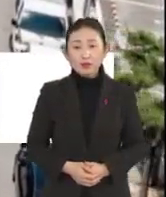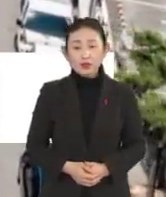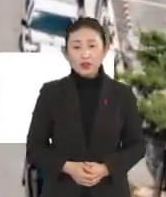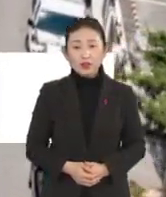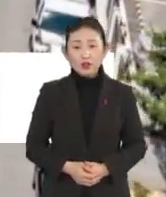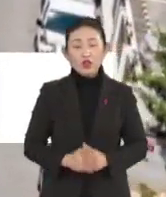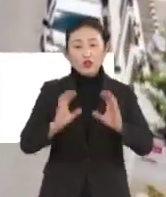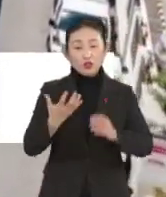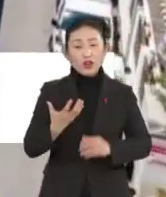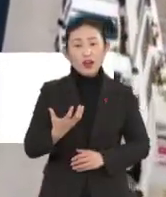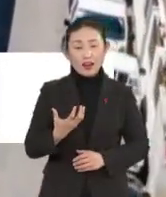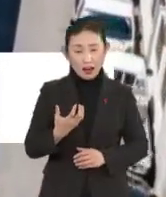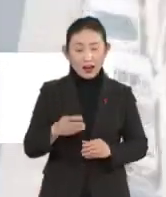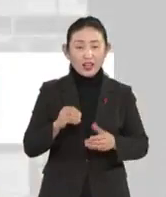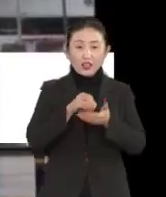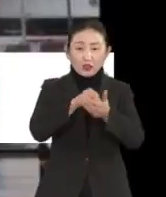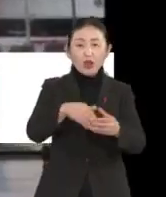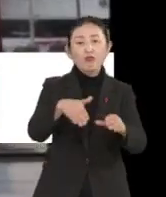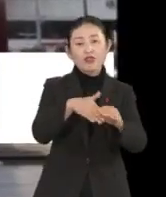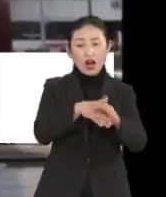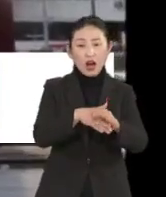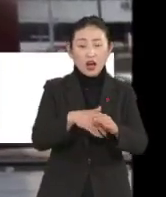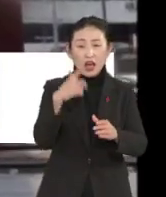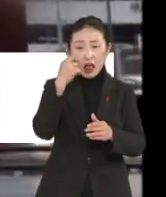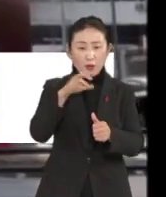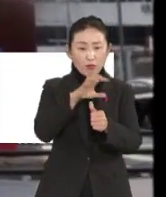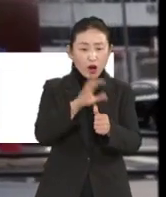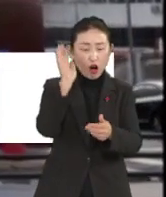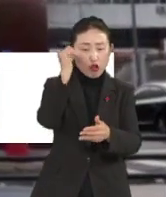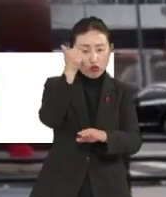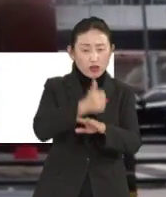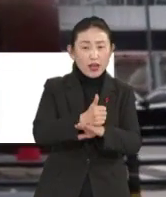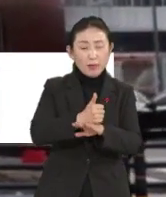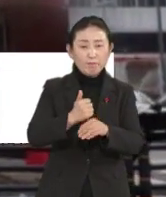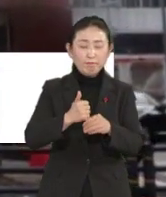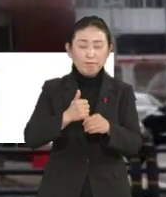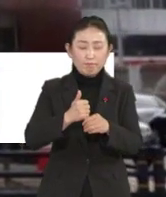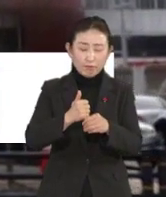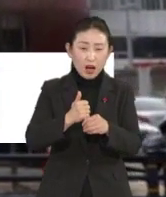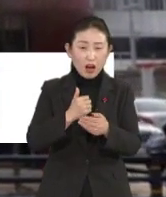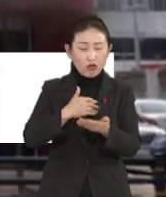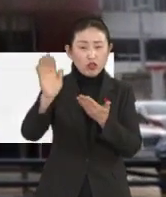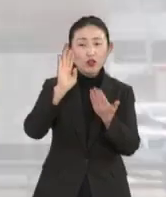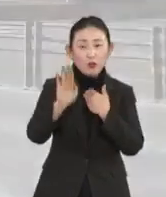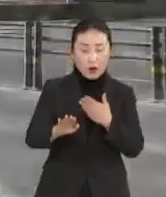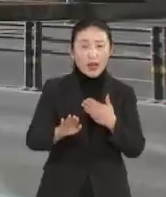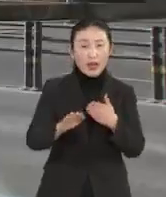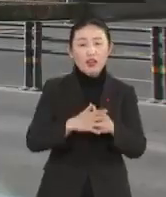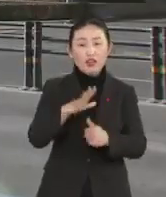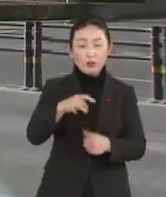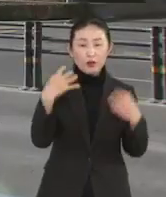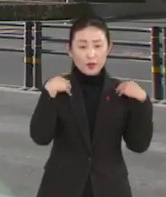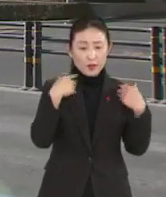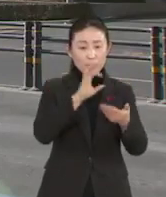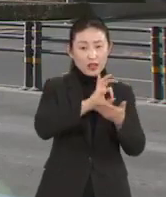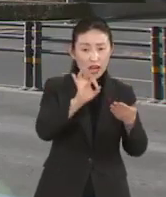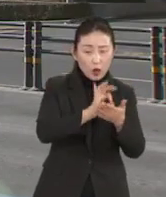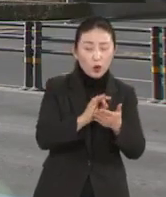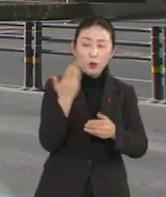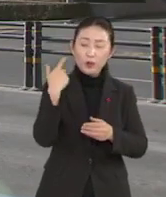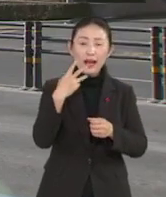된 국가 등록 문화재로 일제가 물러간 이후 관공서 등으로 쓰이다 2년 전까지 참고로 사용됐습니다 지난 2년